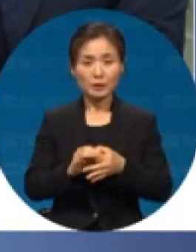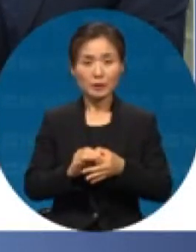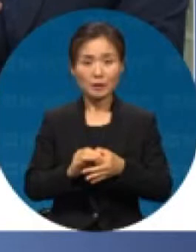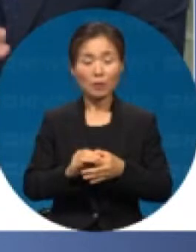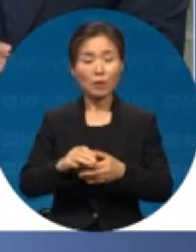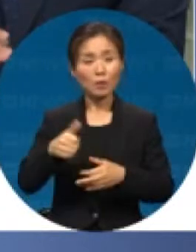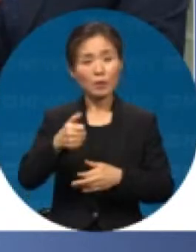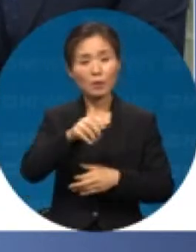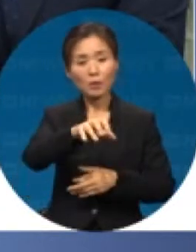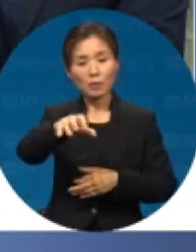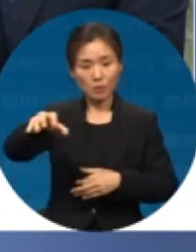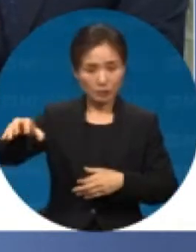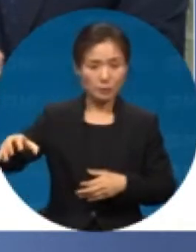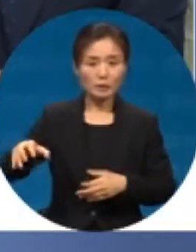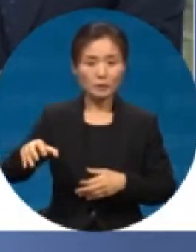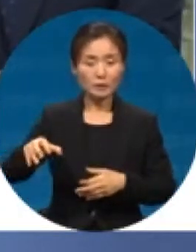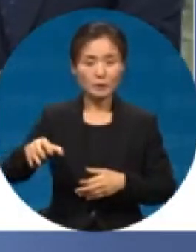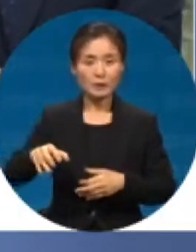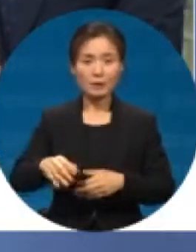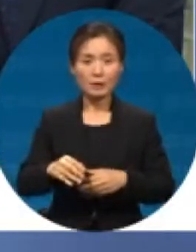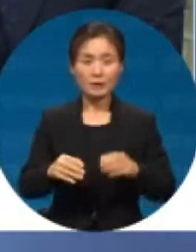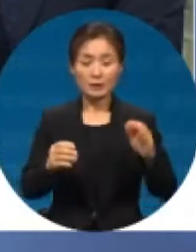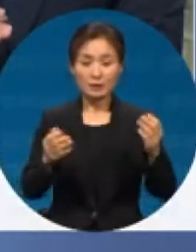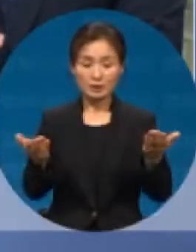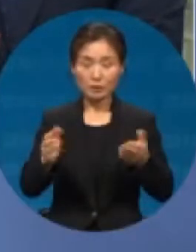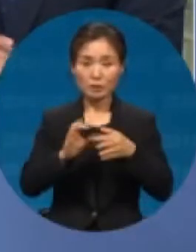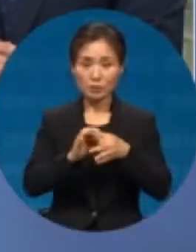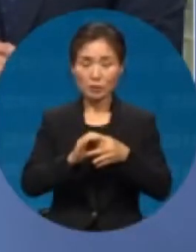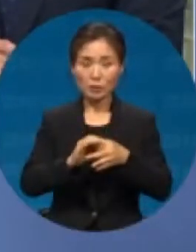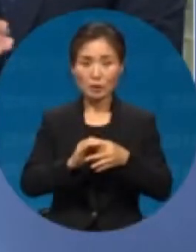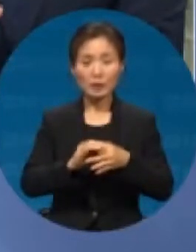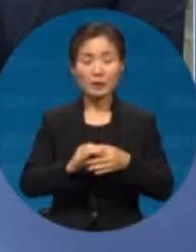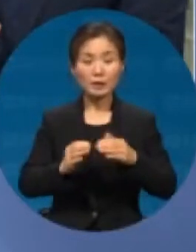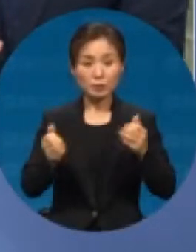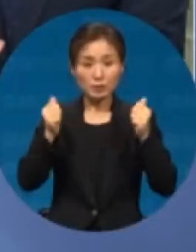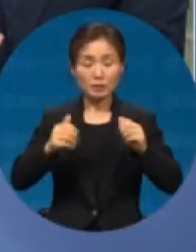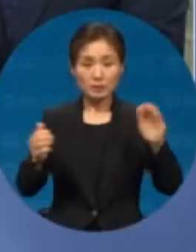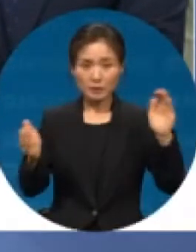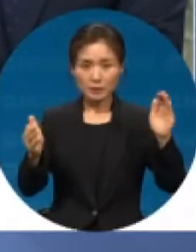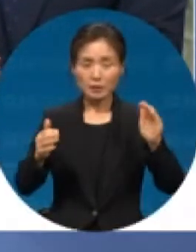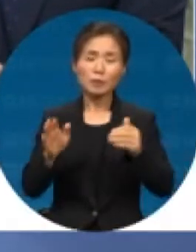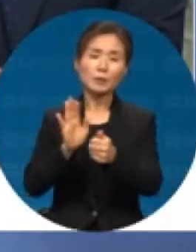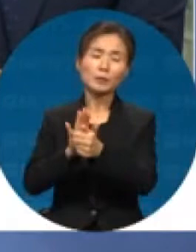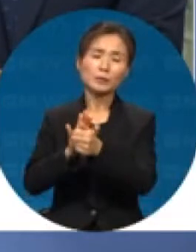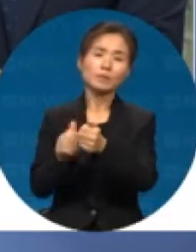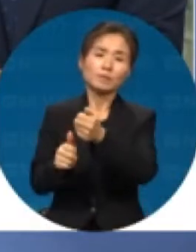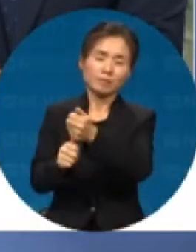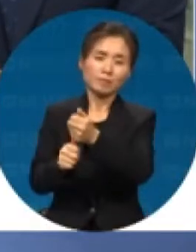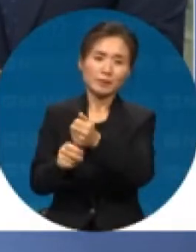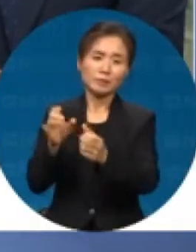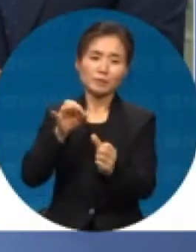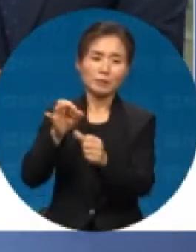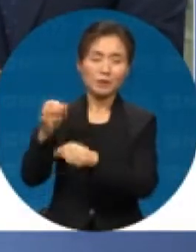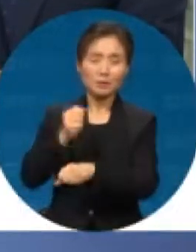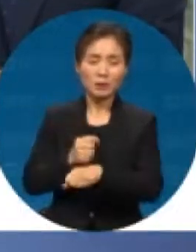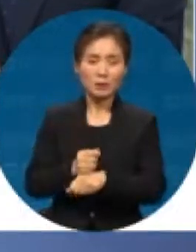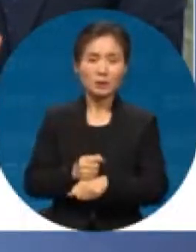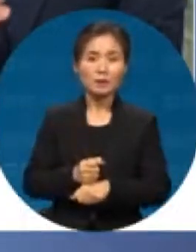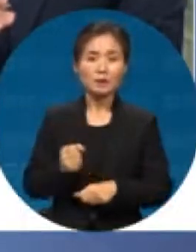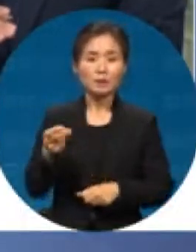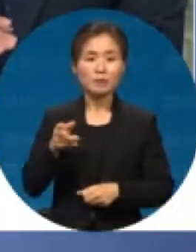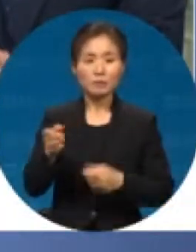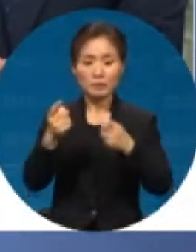21억 원의 예산을 투입합니다 또 전문대학 졸업자와 졸업 예정자 3만명의 취업역량 강화를 위해서